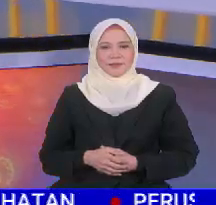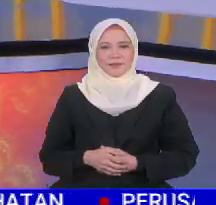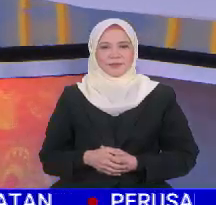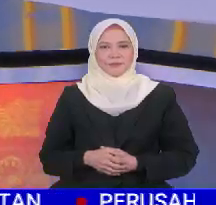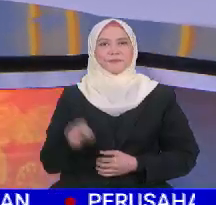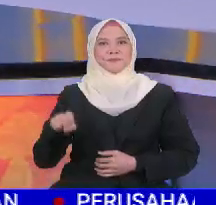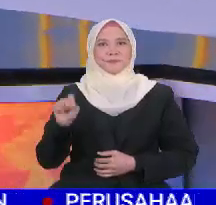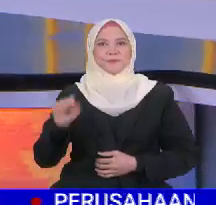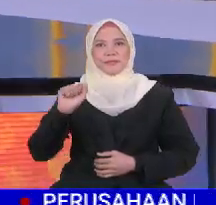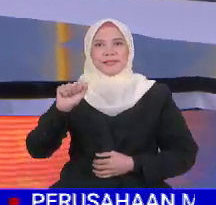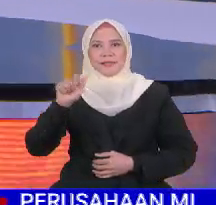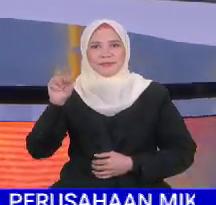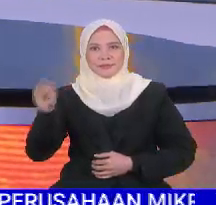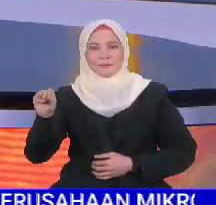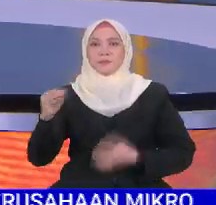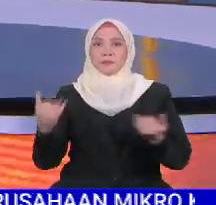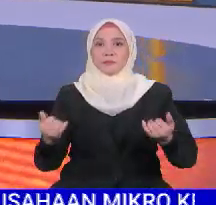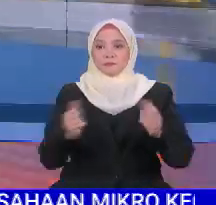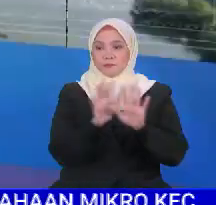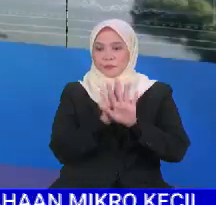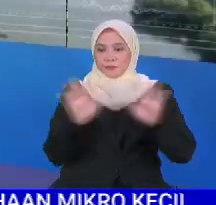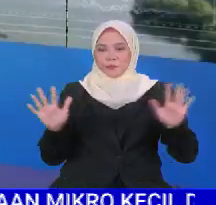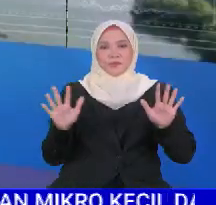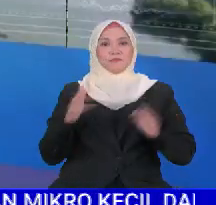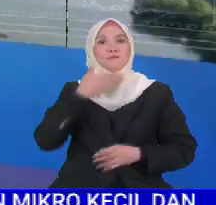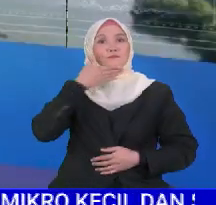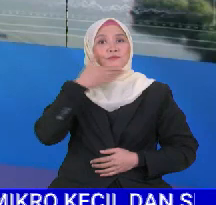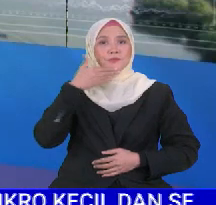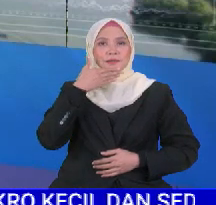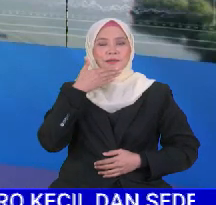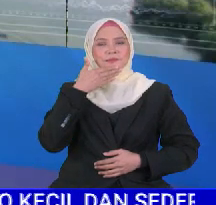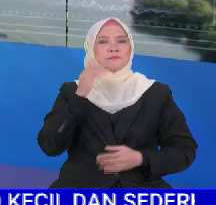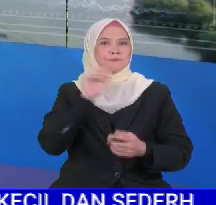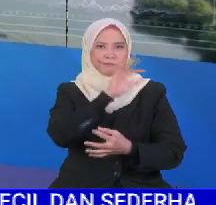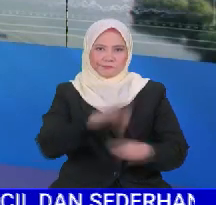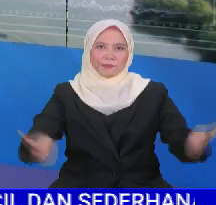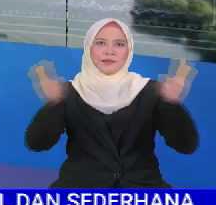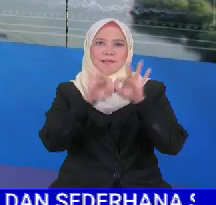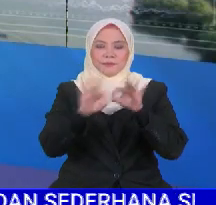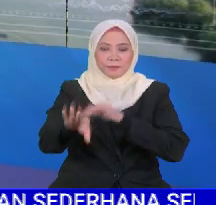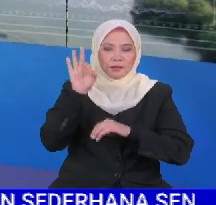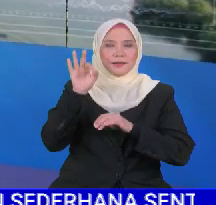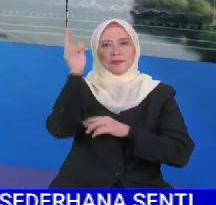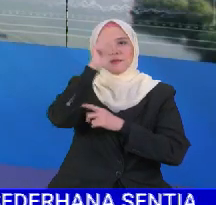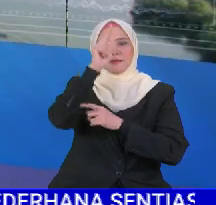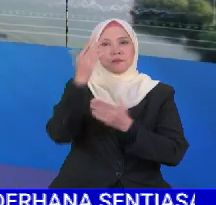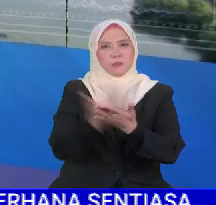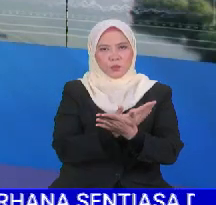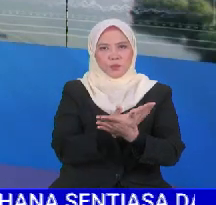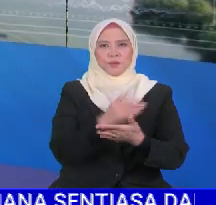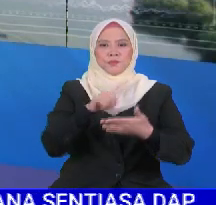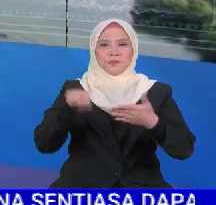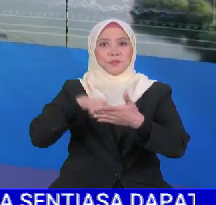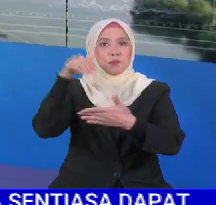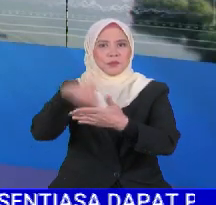ya Azam barisan pengundi mudah merupakan antar faktor penting menentukan pimpinan kerajaan baharu pada pilihan